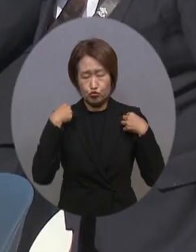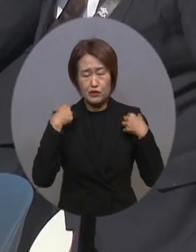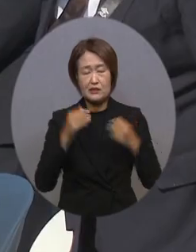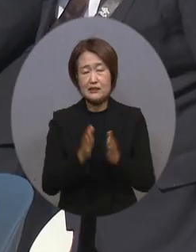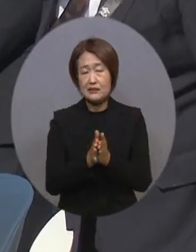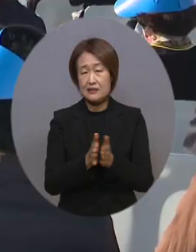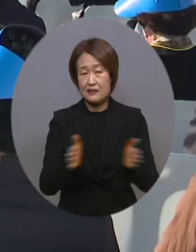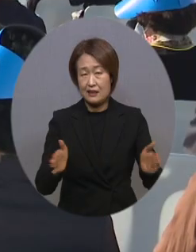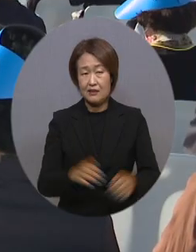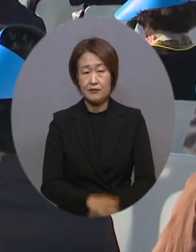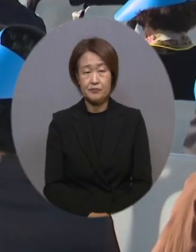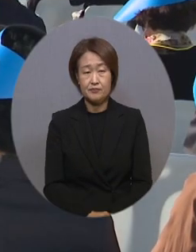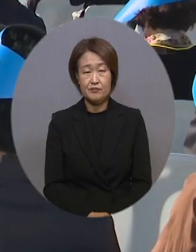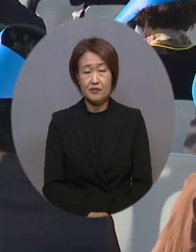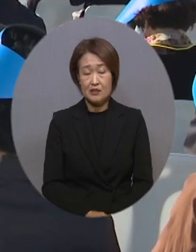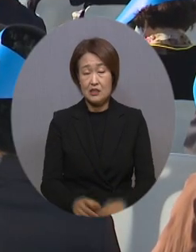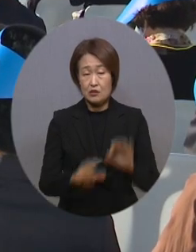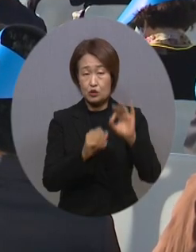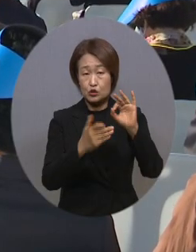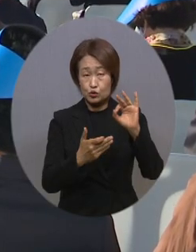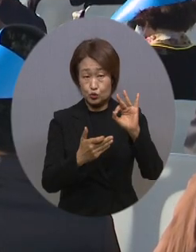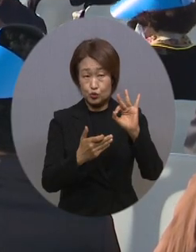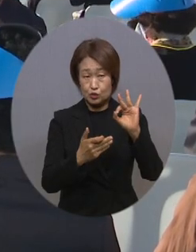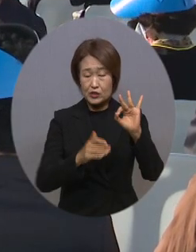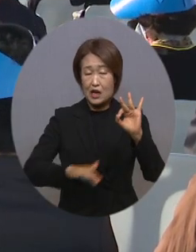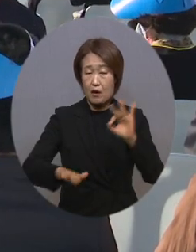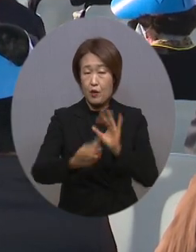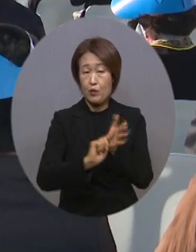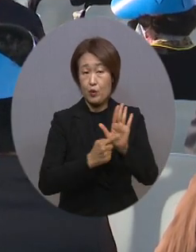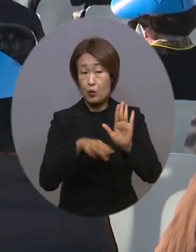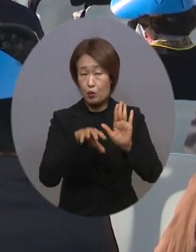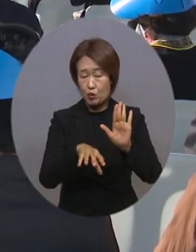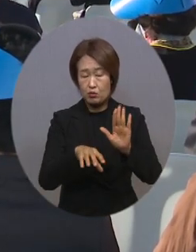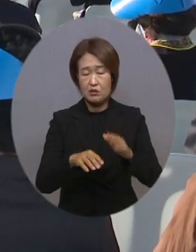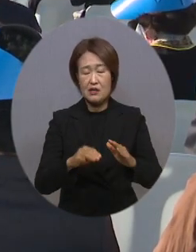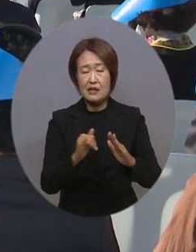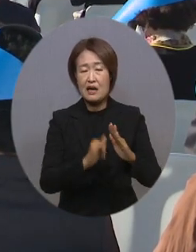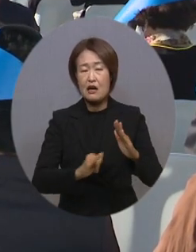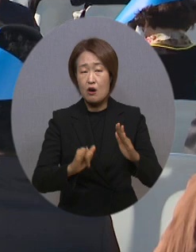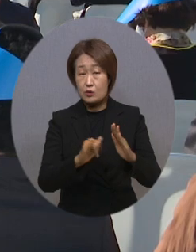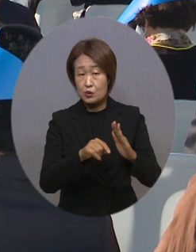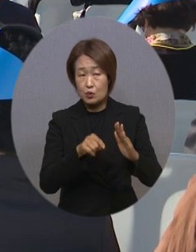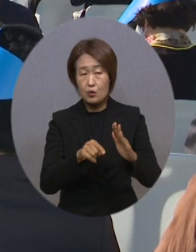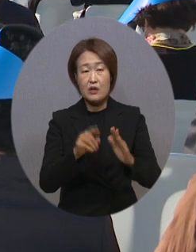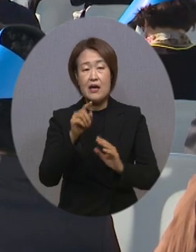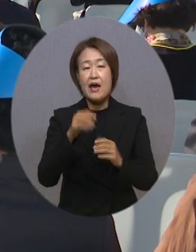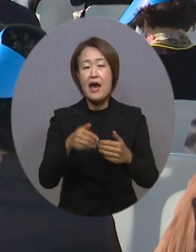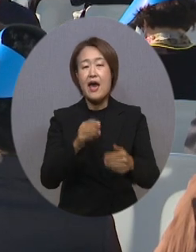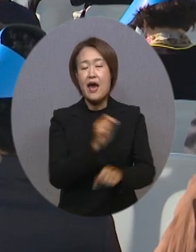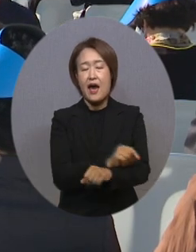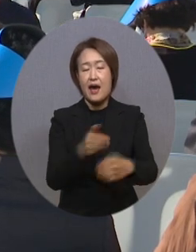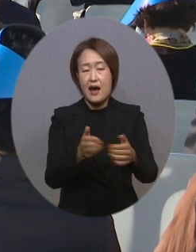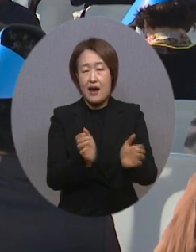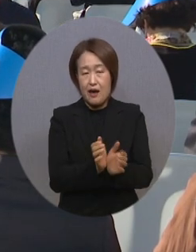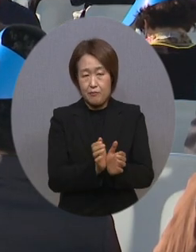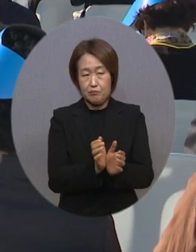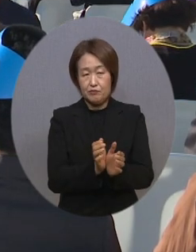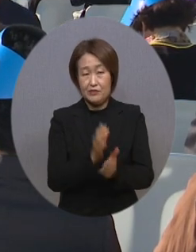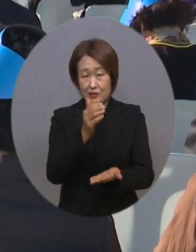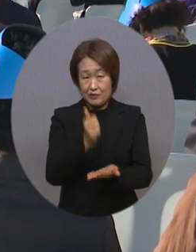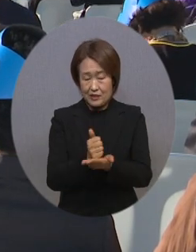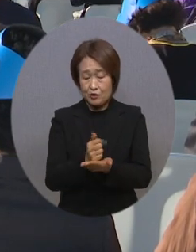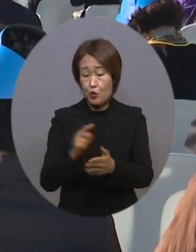19일 광양시민광장 야외공연장에서 유족과 이상민 행정안전부 장관, 김영록 도지사